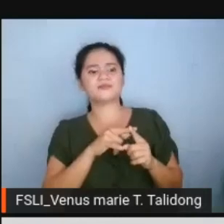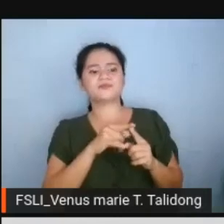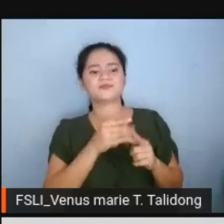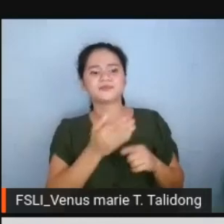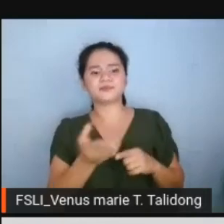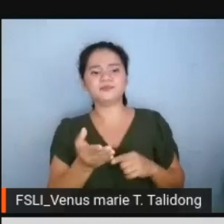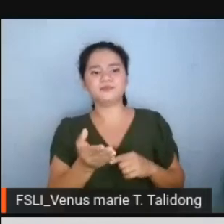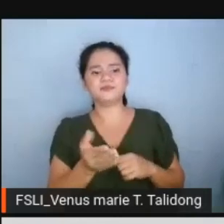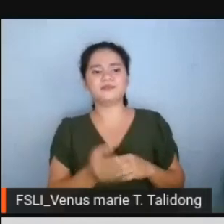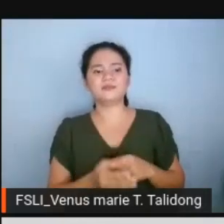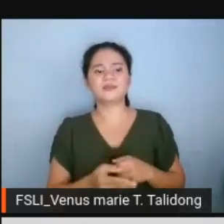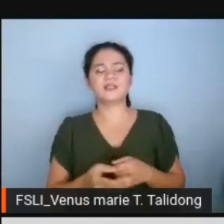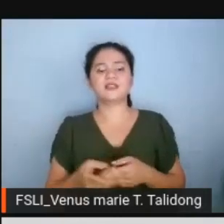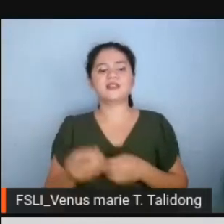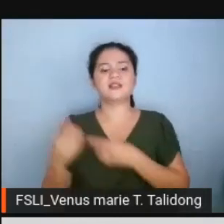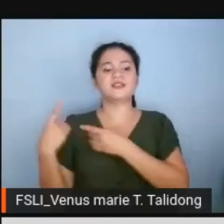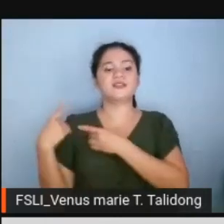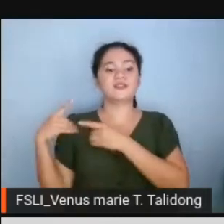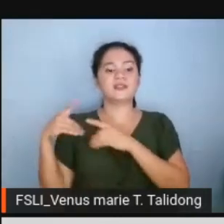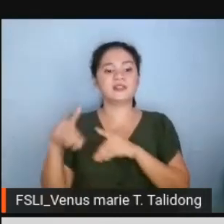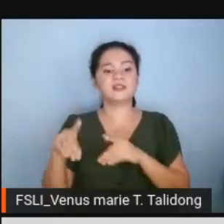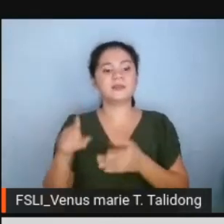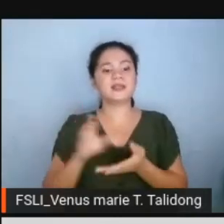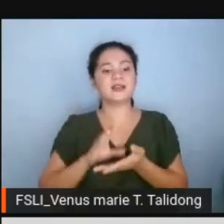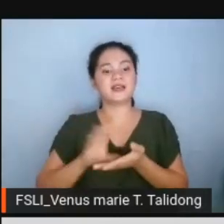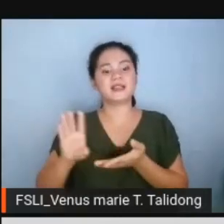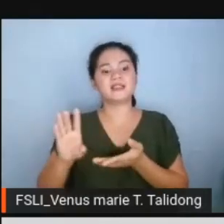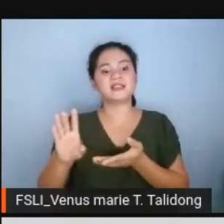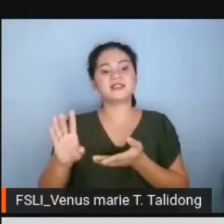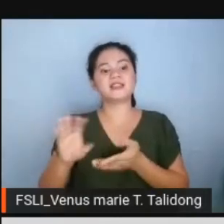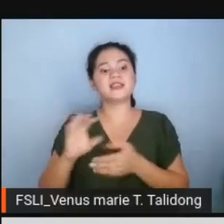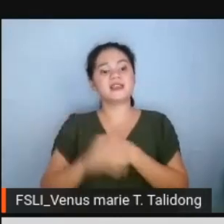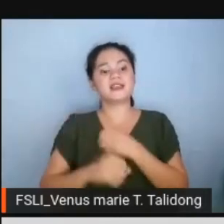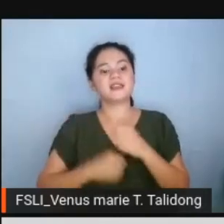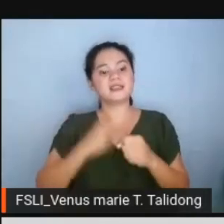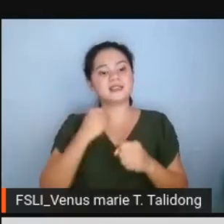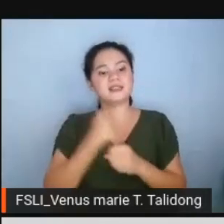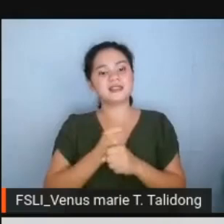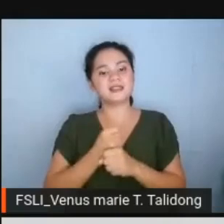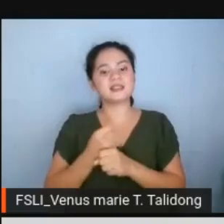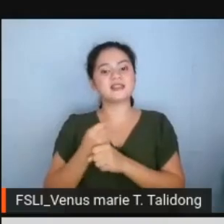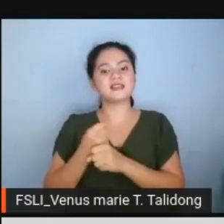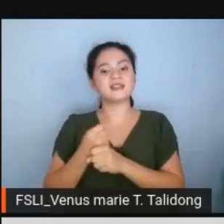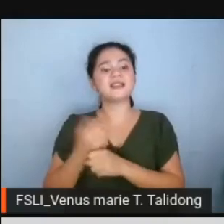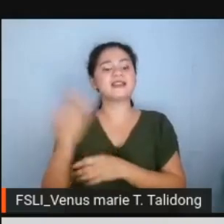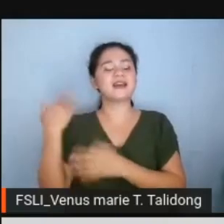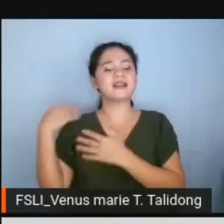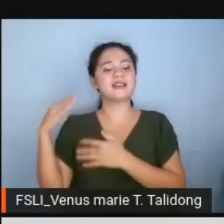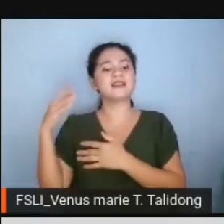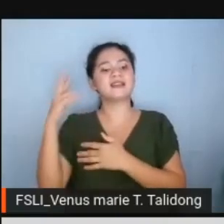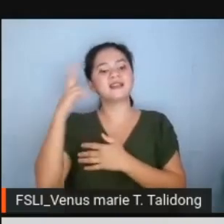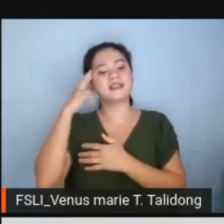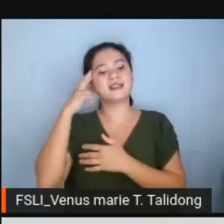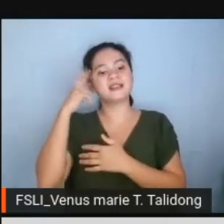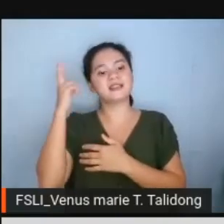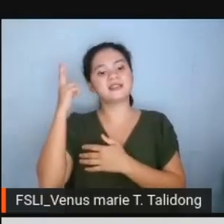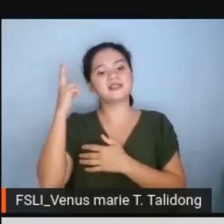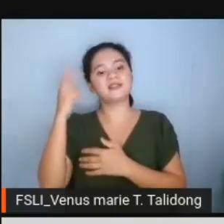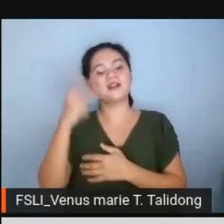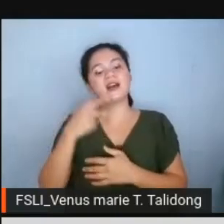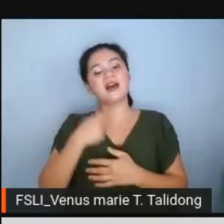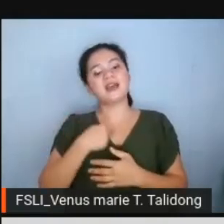during my college years, doon ko nakita or doon ko na-realize that I have this kind of voice. I should